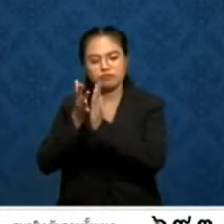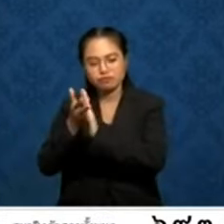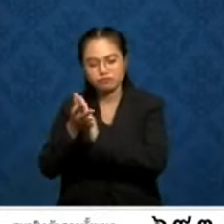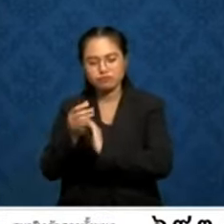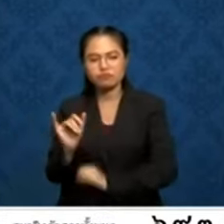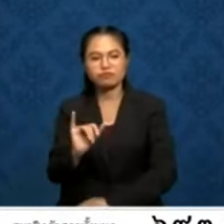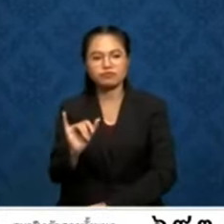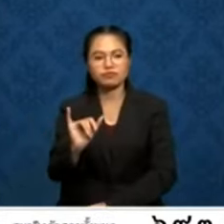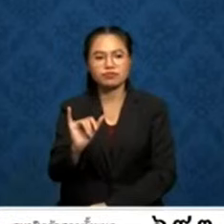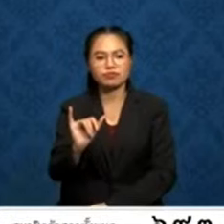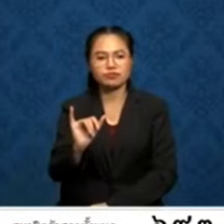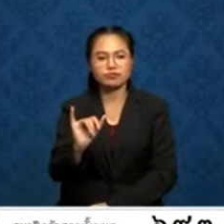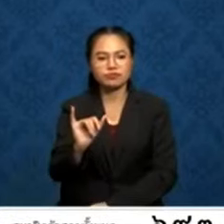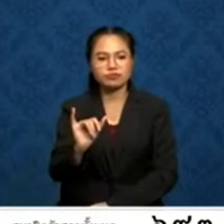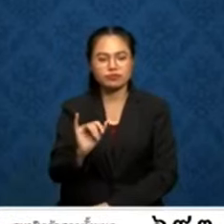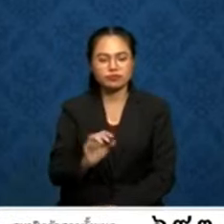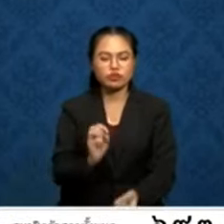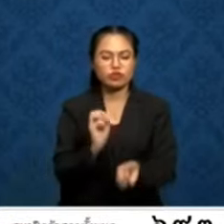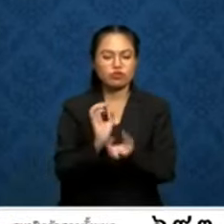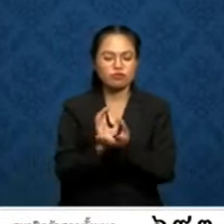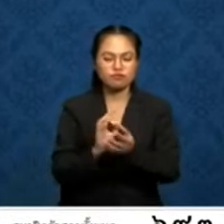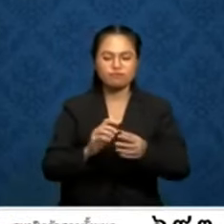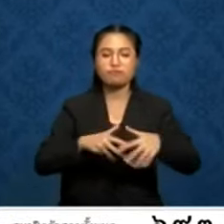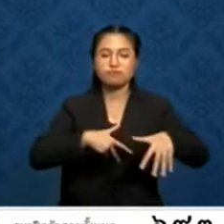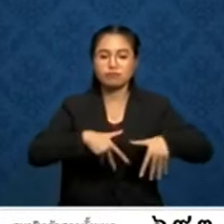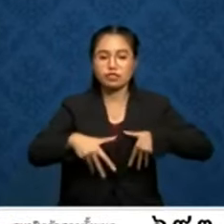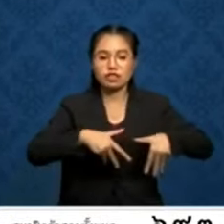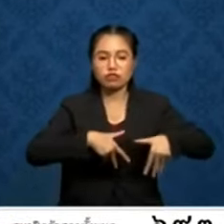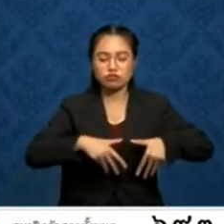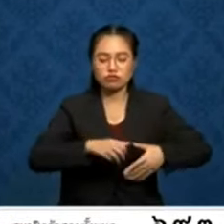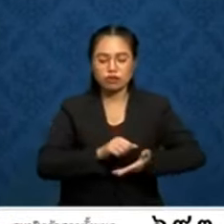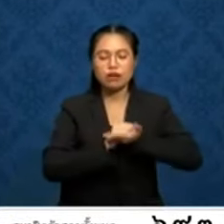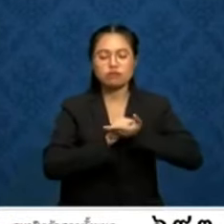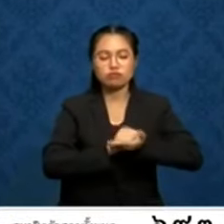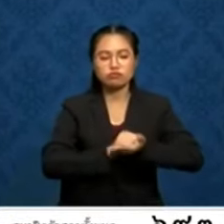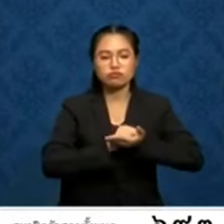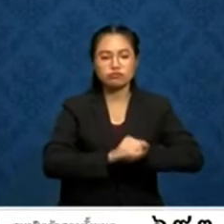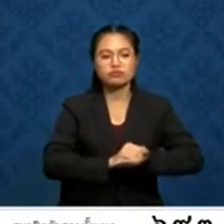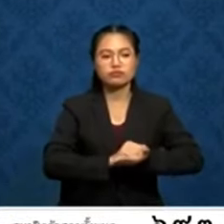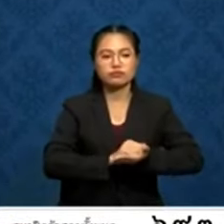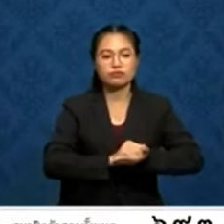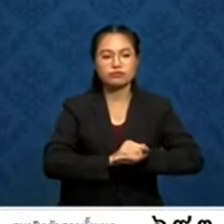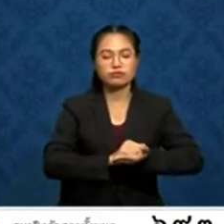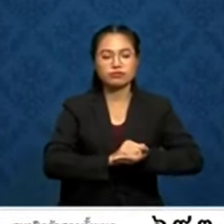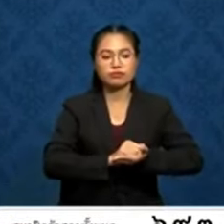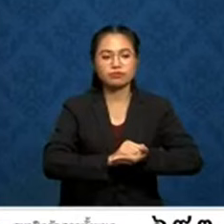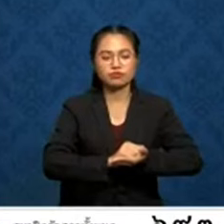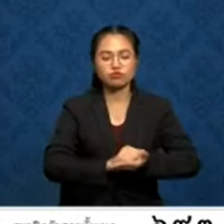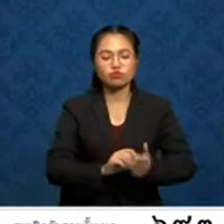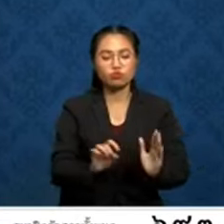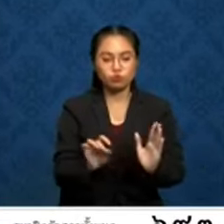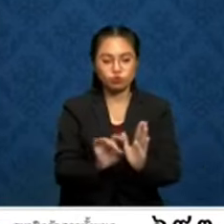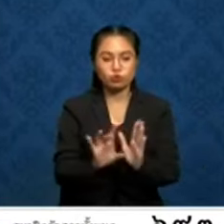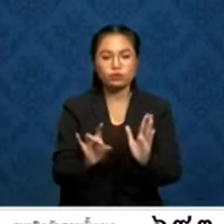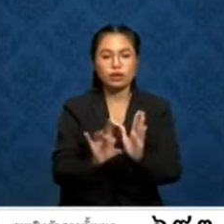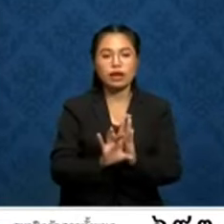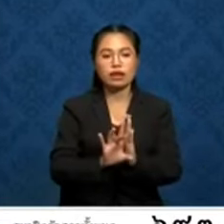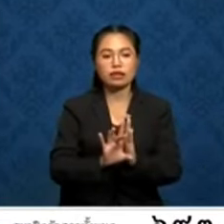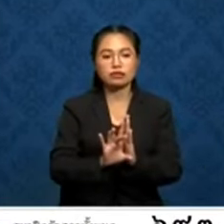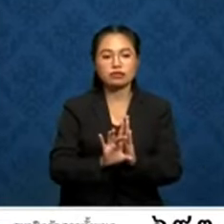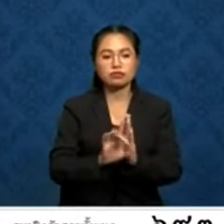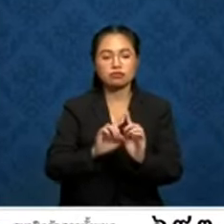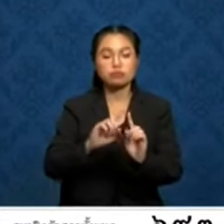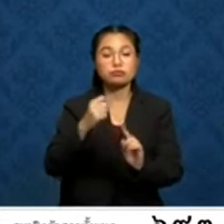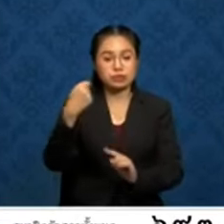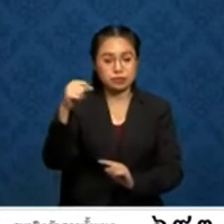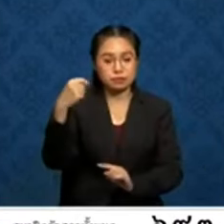ยังเป็นภาระของประชาชนในการใช้บริการอีกด้วยและประการสุดท้าย